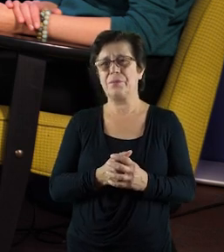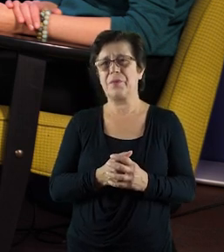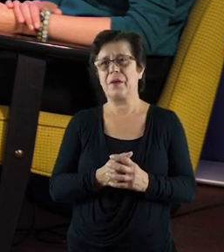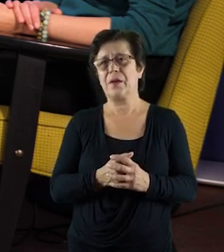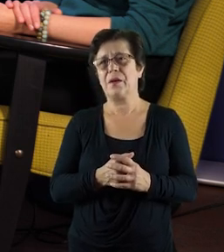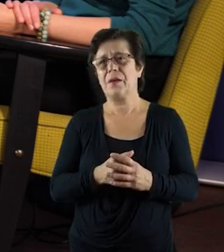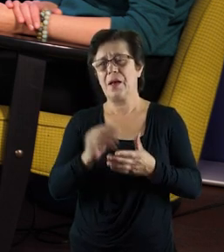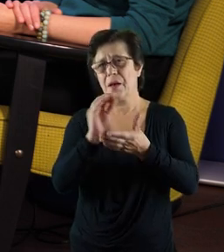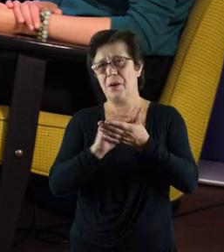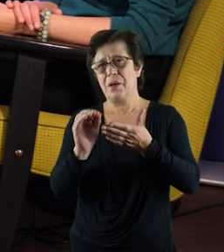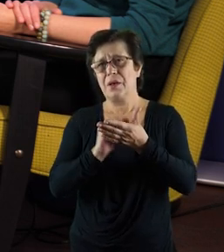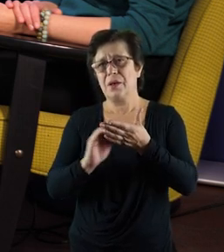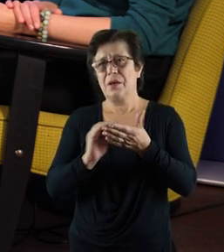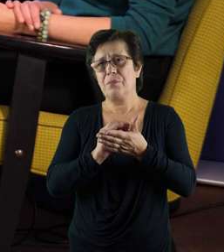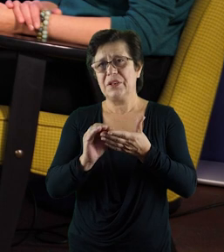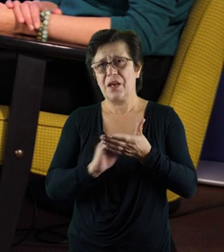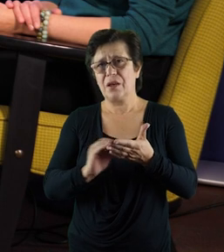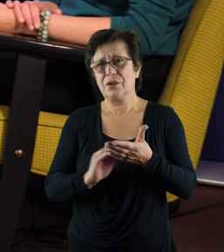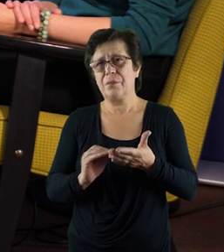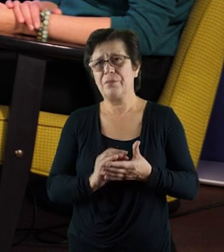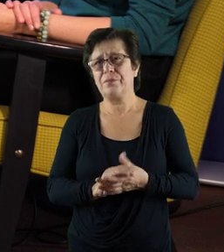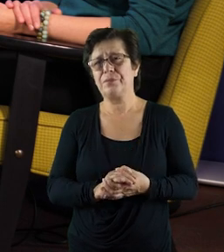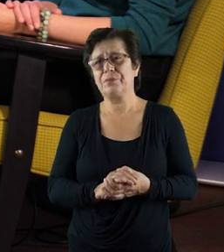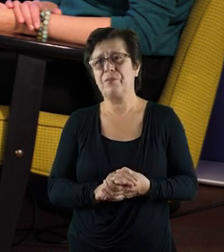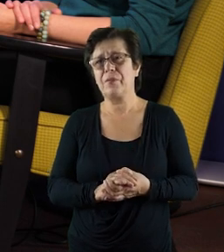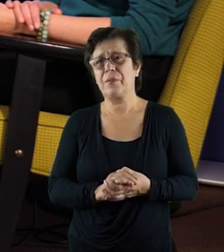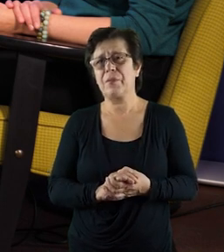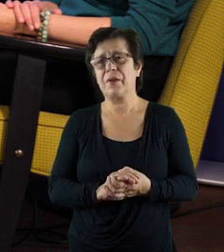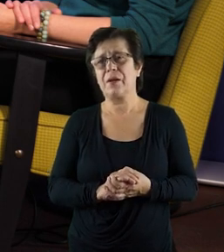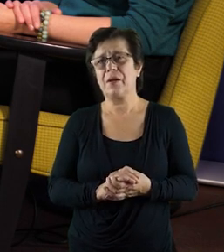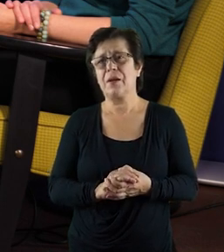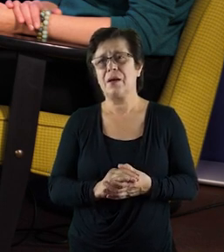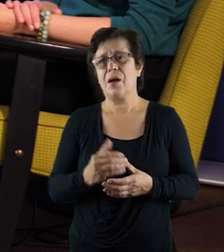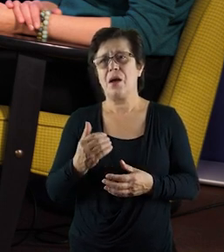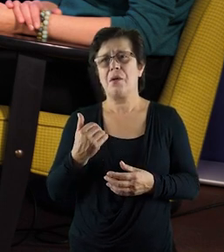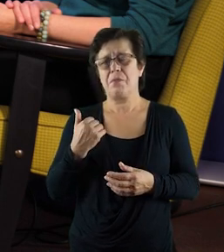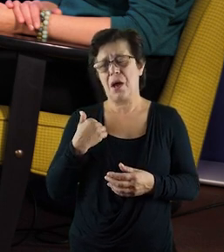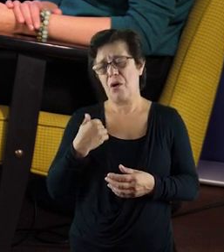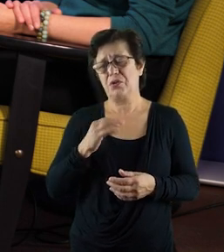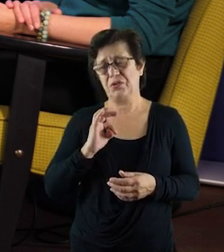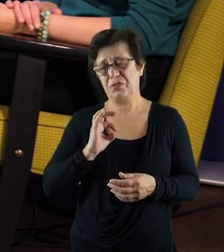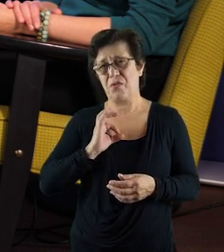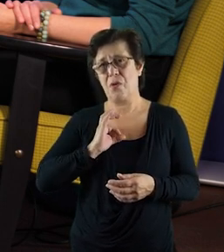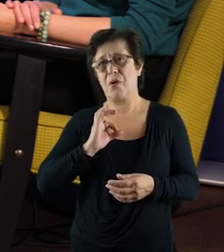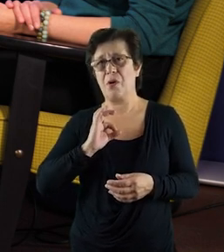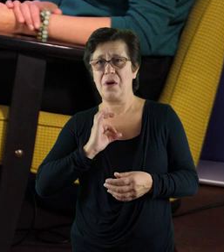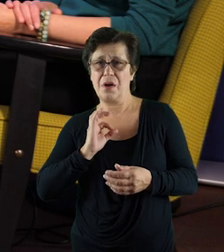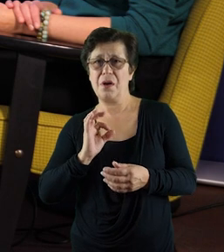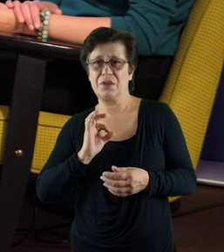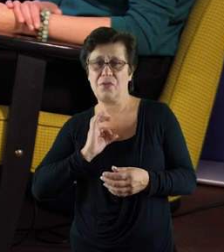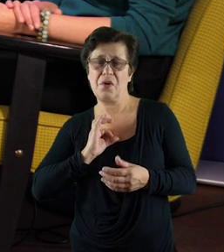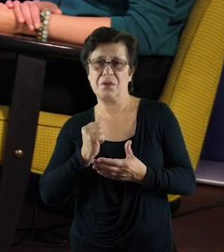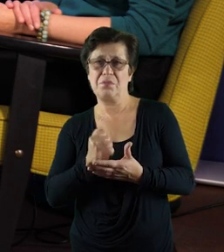awangardzistą, był jakimś kodyfikatorem zasad wręcz awangardy.